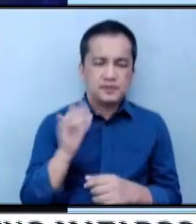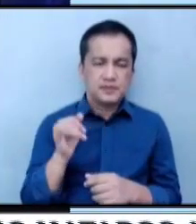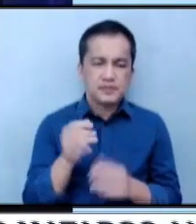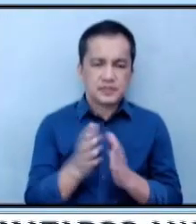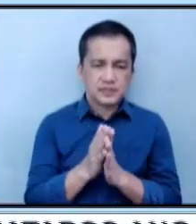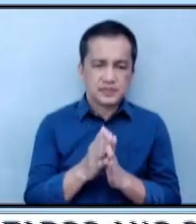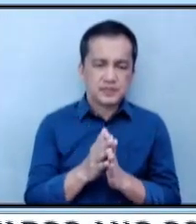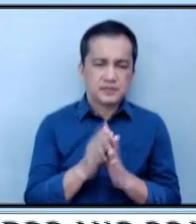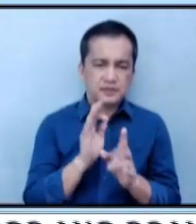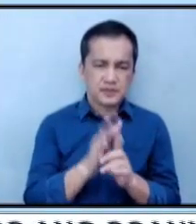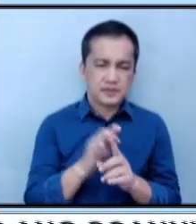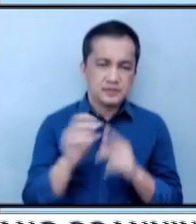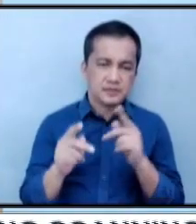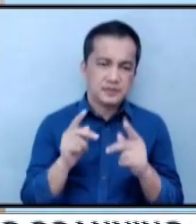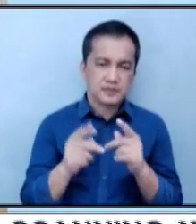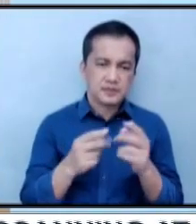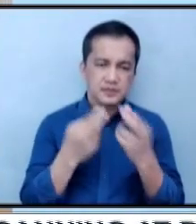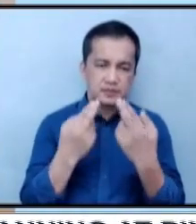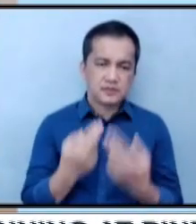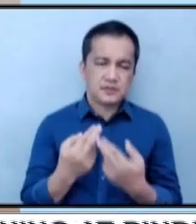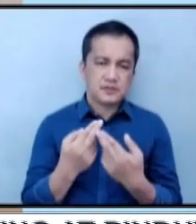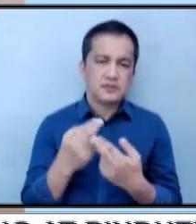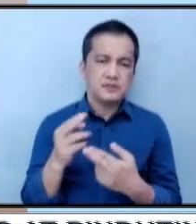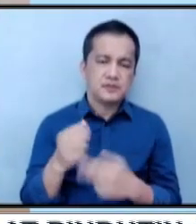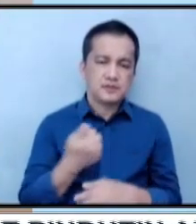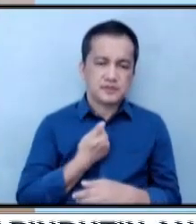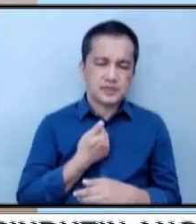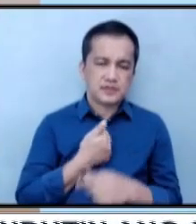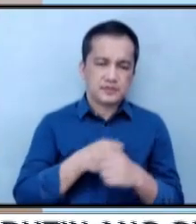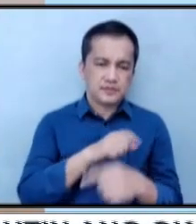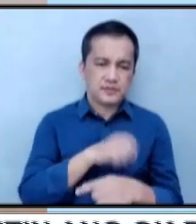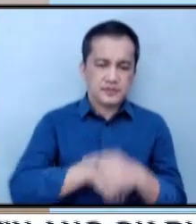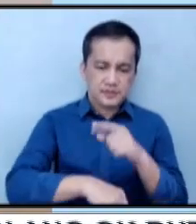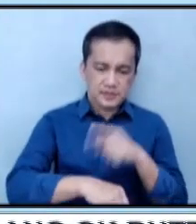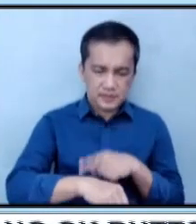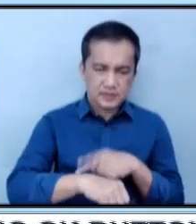publiko na respetuhin ang kanilang self-time at pribadong buhay.